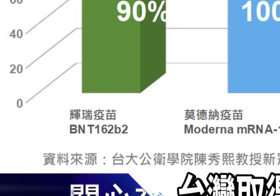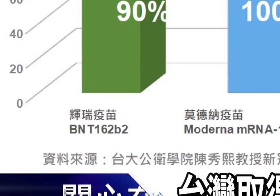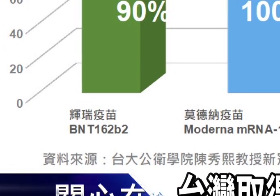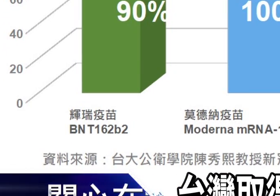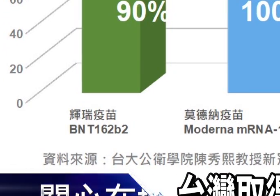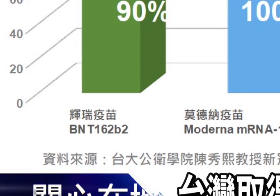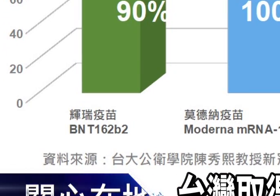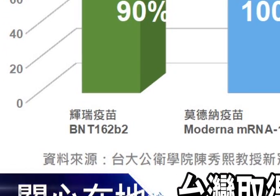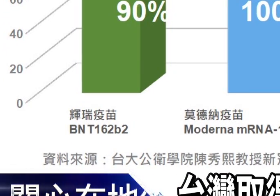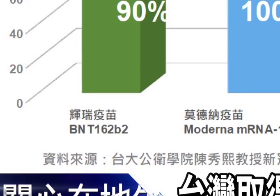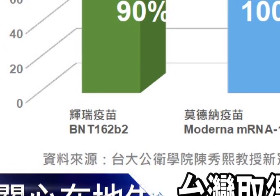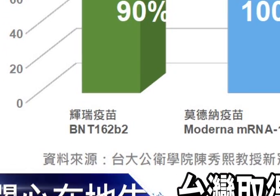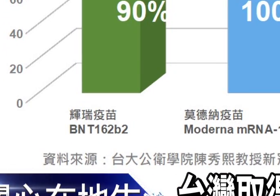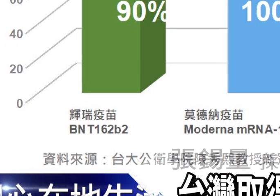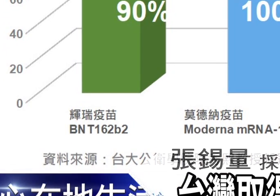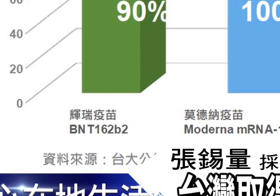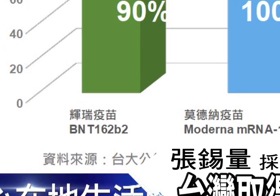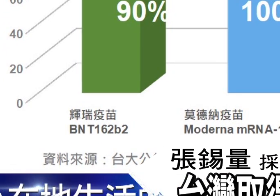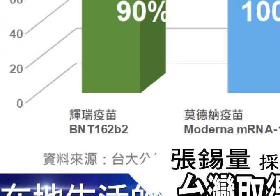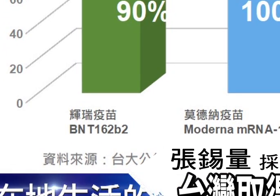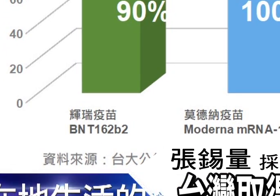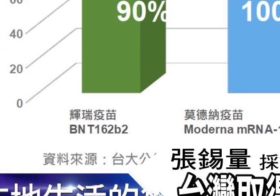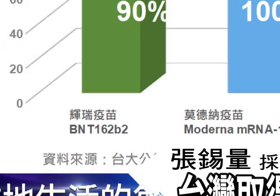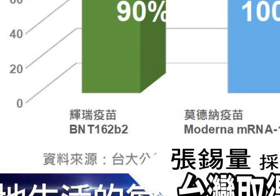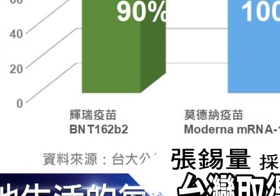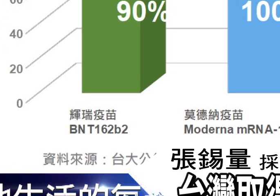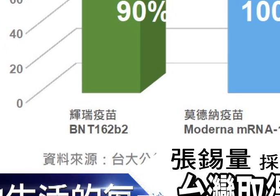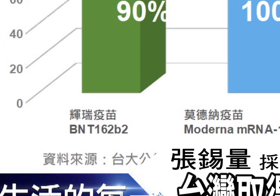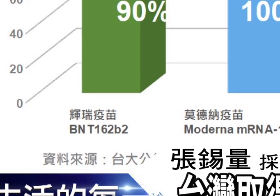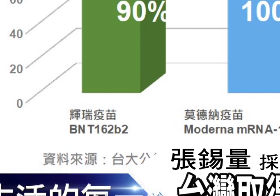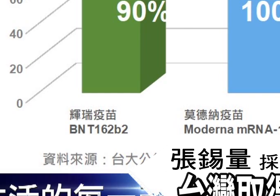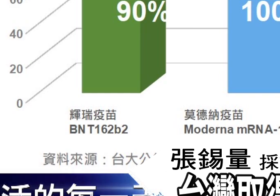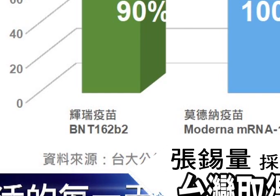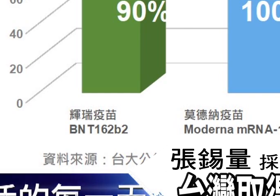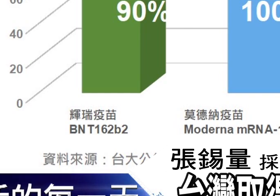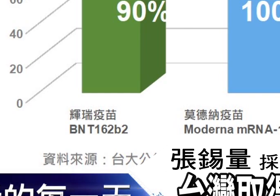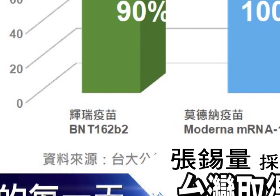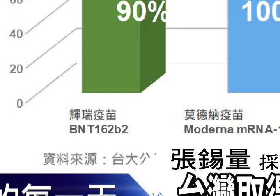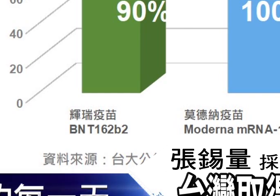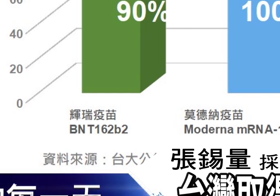无做疫苗的无效。大专新闻中向中华采访报道。